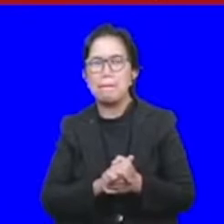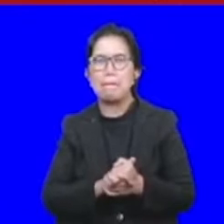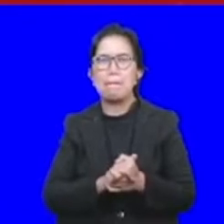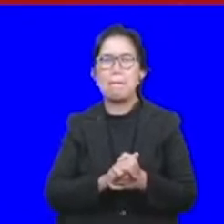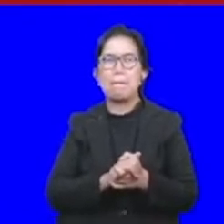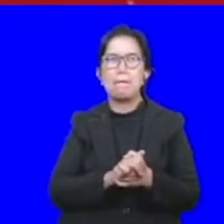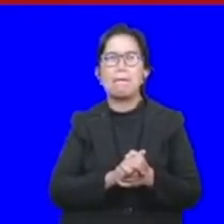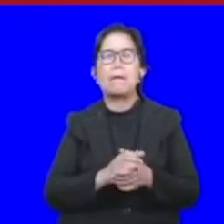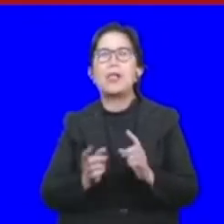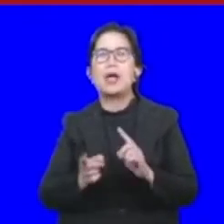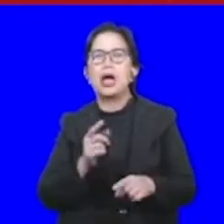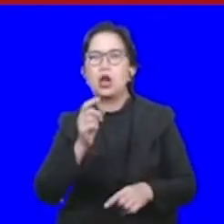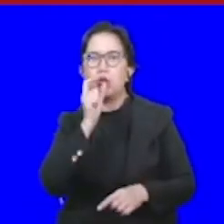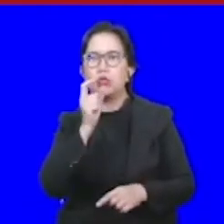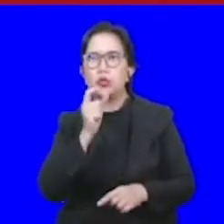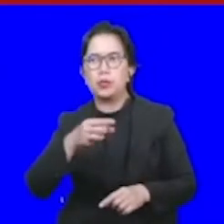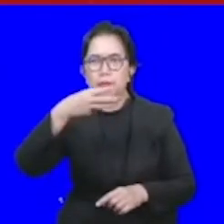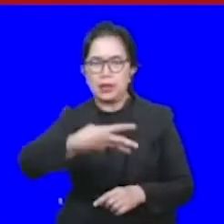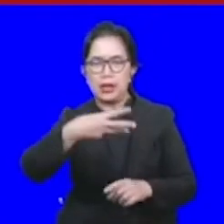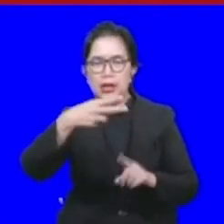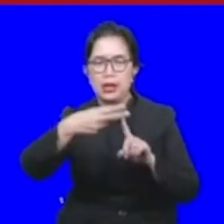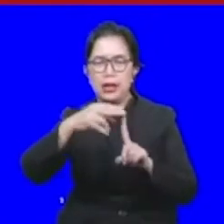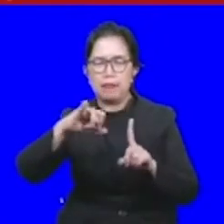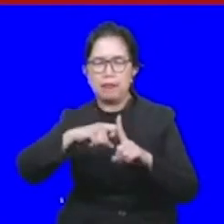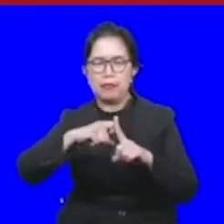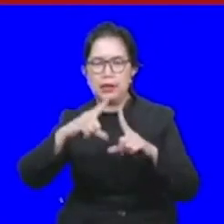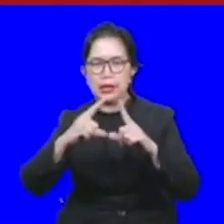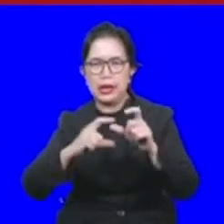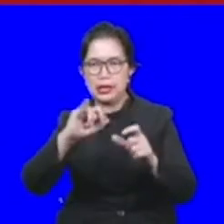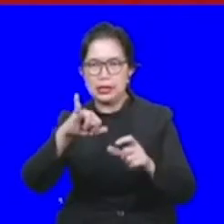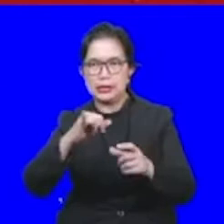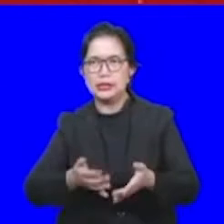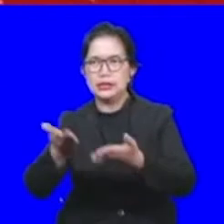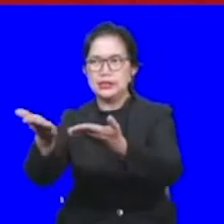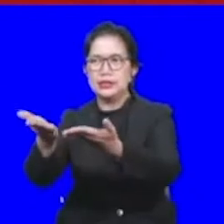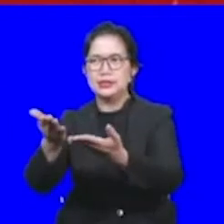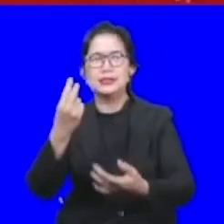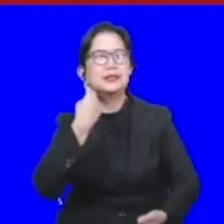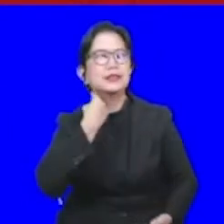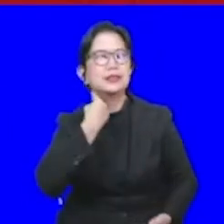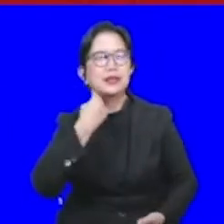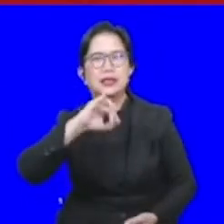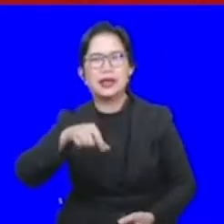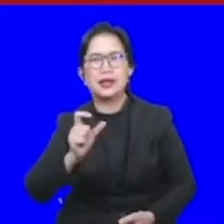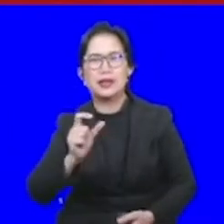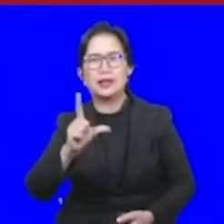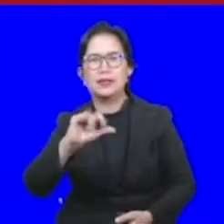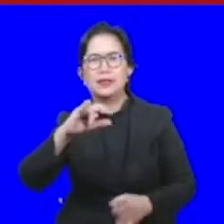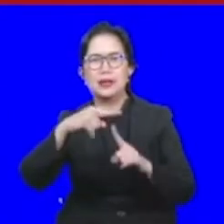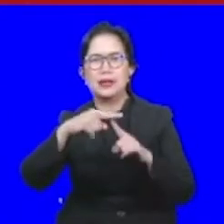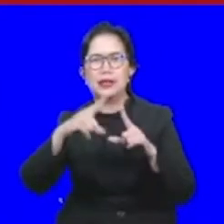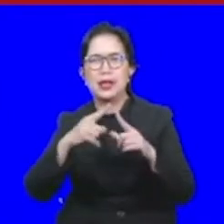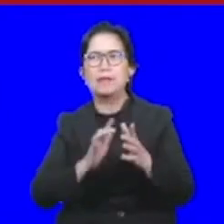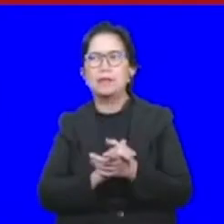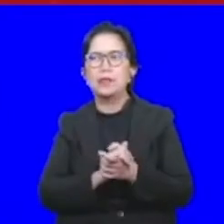mungkin kalau untuk efikasi mungkin saya serahkan sama-sama dokter julitasari atau dokter Maret sushi nanti tapi